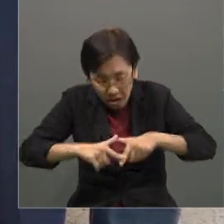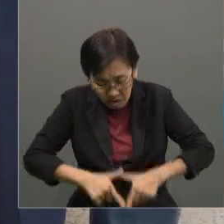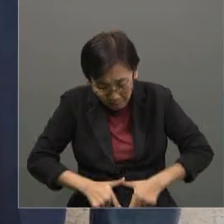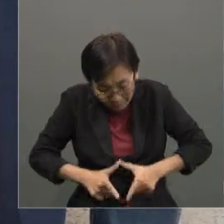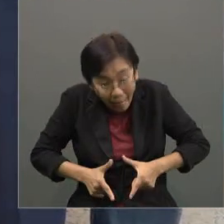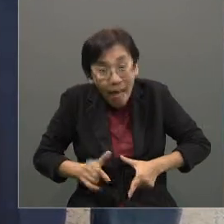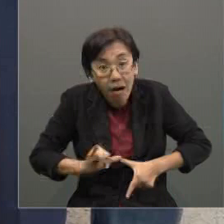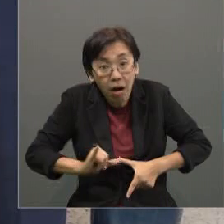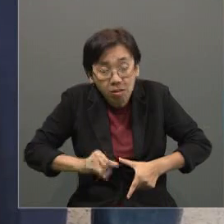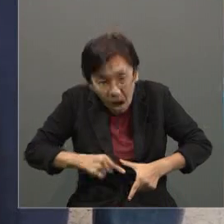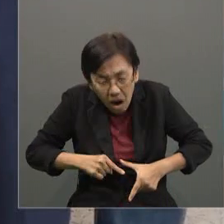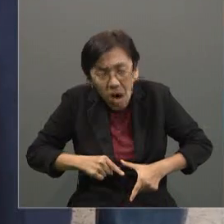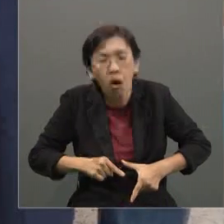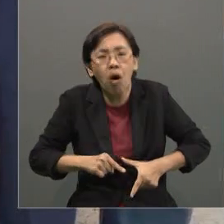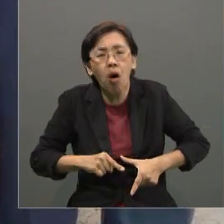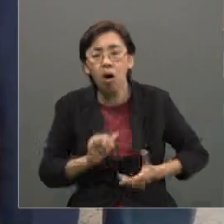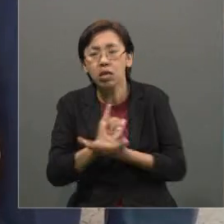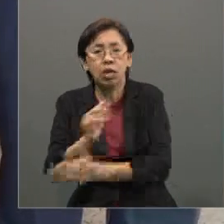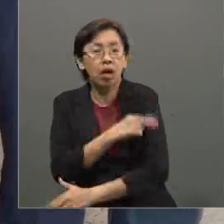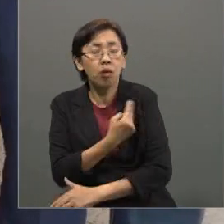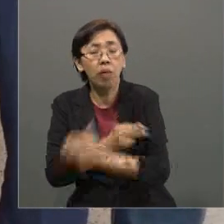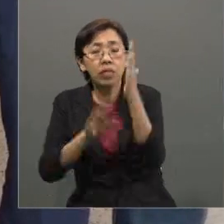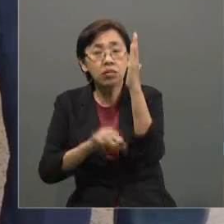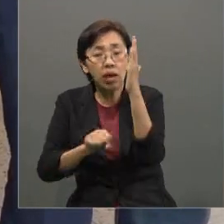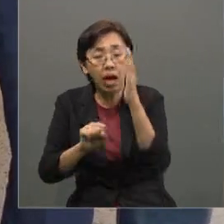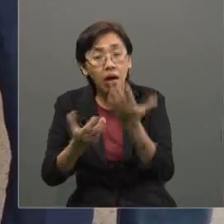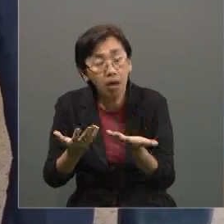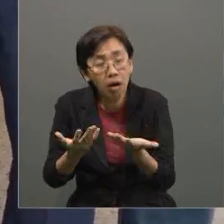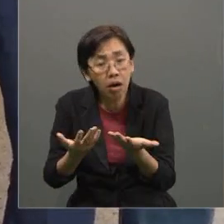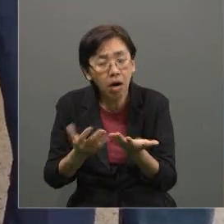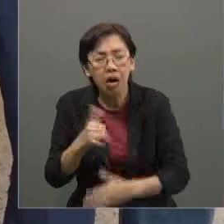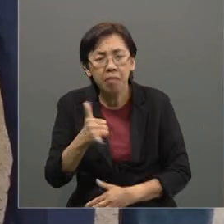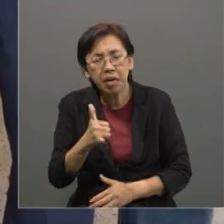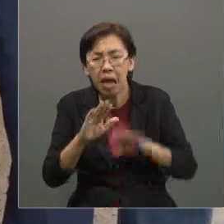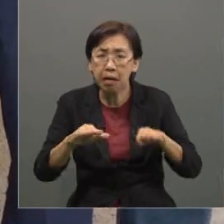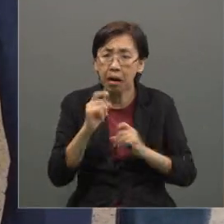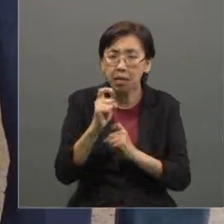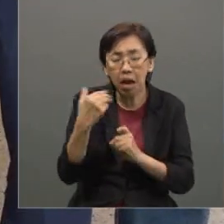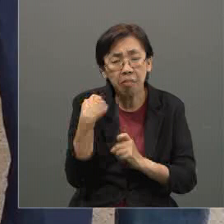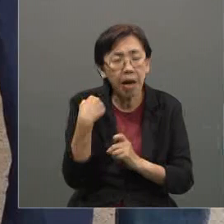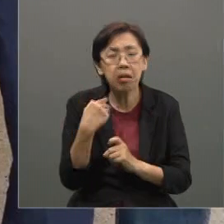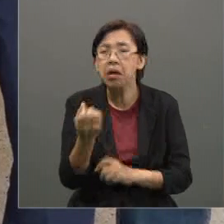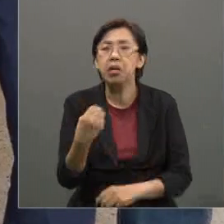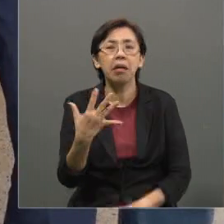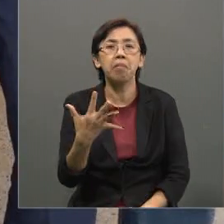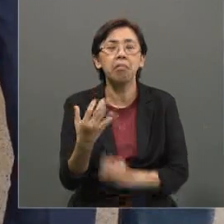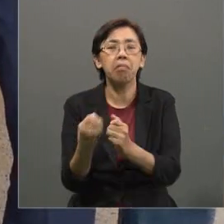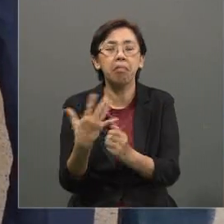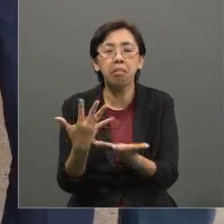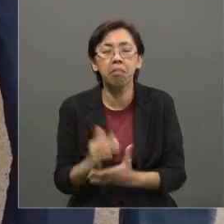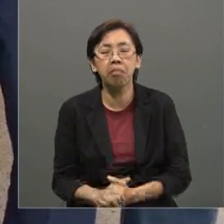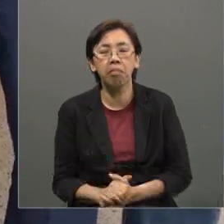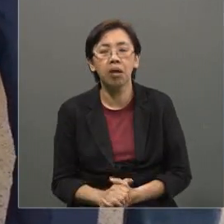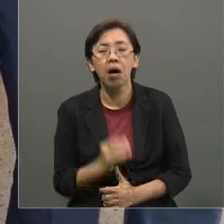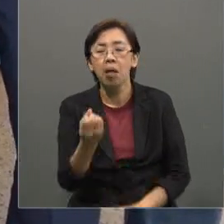ขาส่งแบบส่งโรงพยาบาลใหญ่เลยแบบผ่าเลยใช่มั้ยคะว่าเด็กอาจจะแบบเป็นอันตรายกับเด็กมั้ยอะไรแบบนี้อันนี้ไม่เขาแบบ